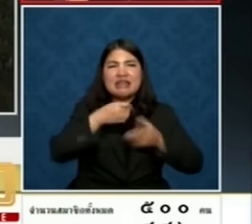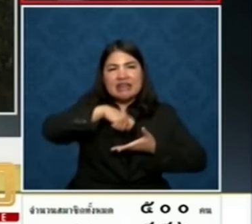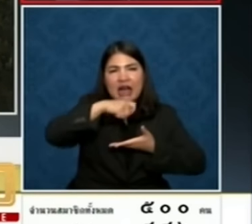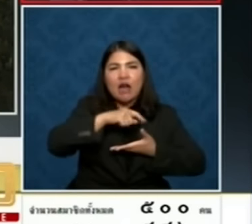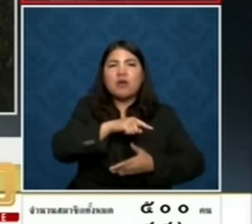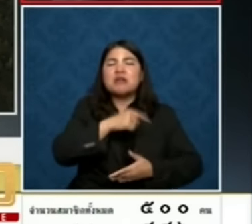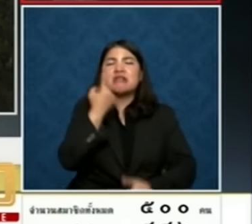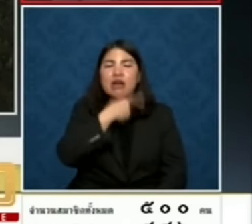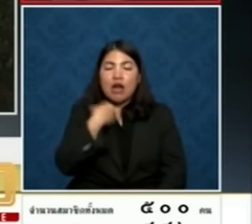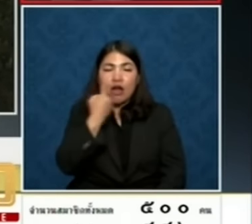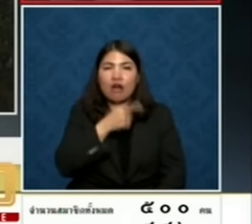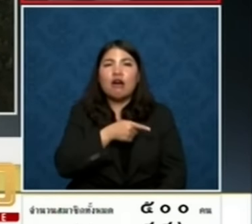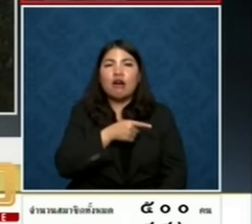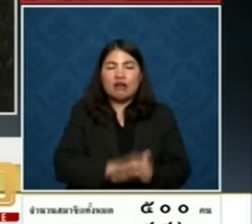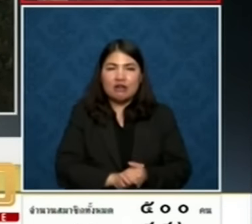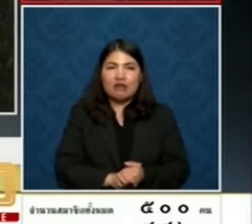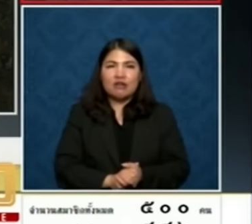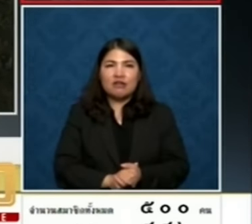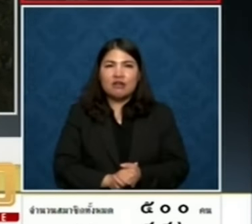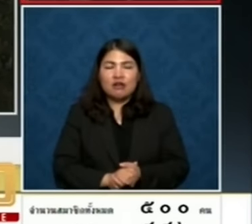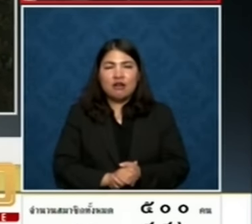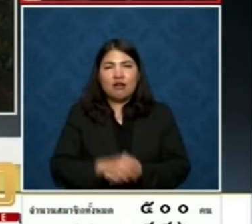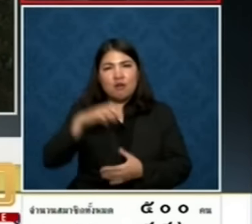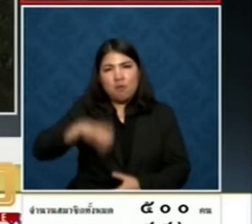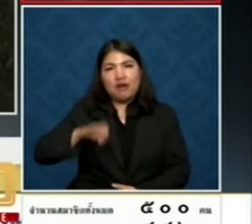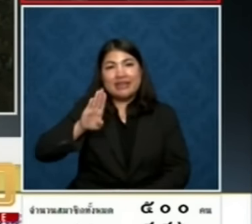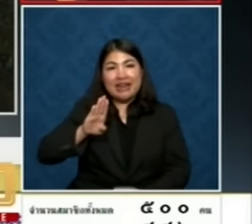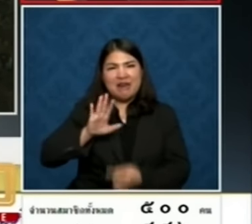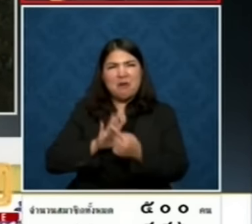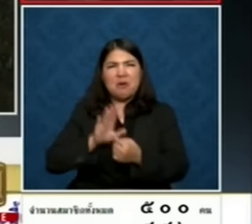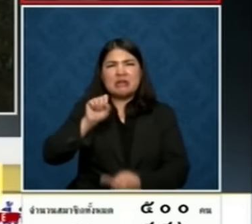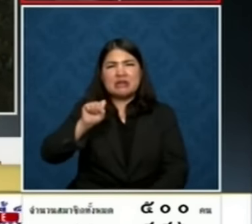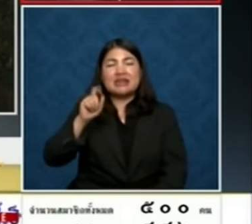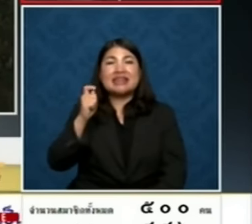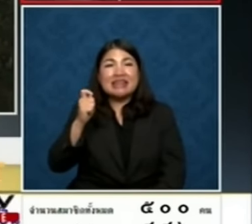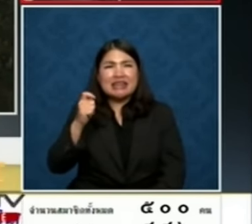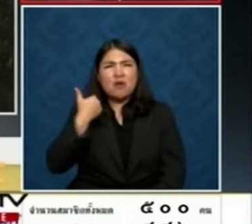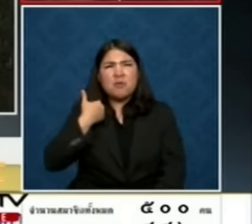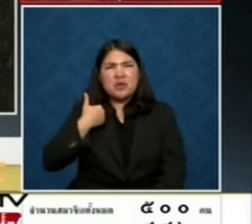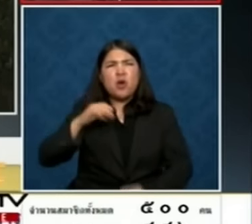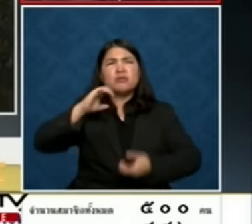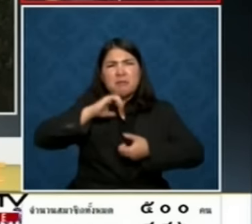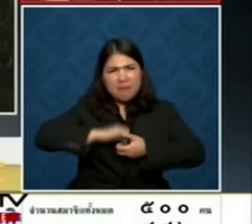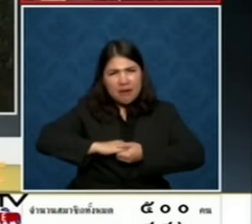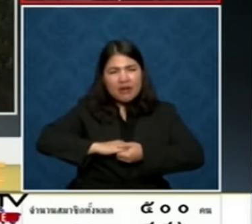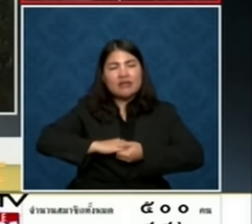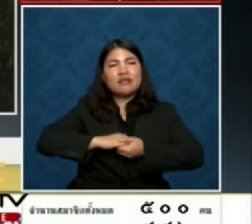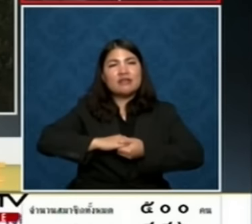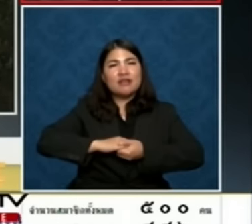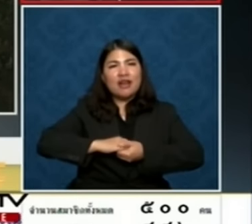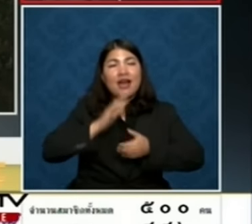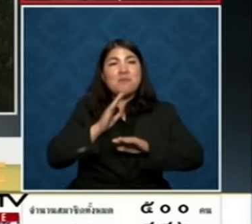17แห่งมีคนไทยเป็นเจ้าของหรือว่ามีคนไทยเป็นหุ้นส่วนโดยระบุว่าคนไทยที่เป็นเจ้าของหรือเป็นหุ้นส่วนเนี่ยมีทั้ง